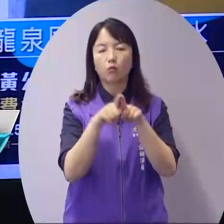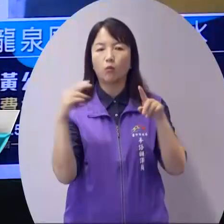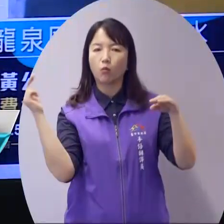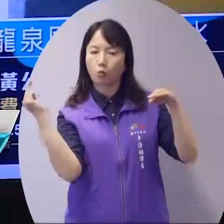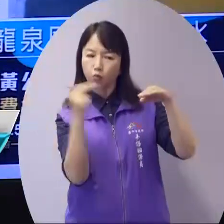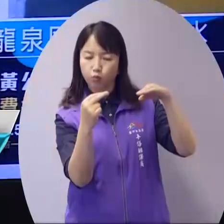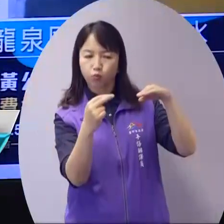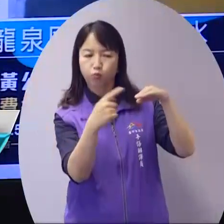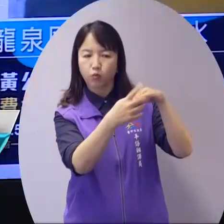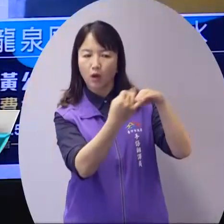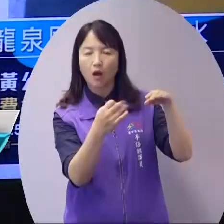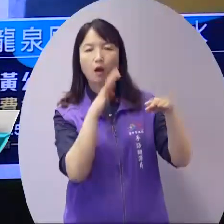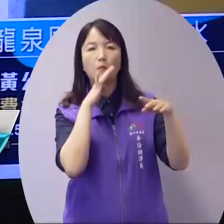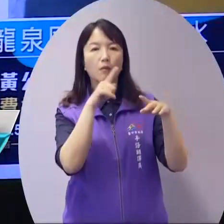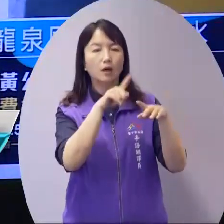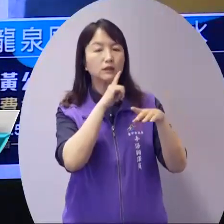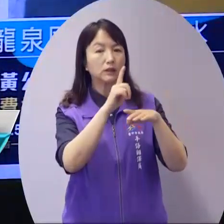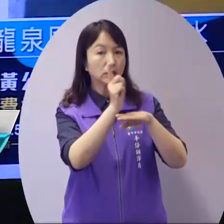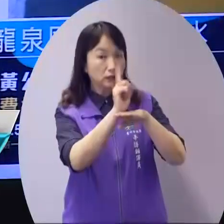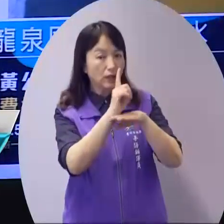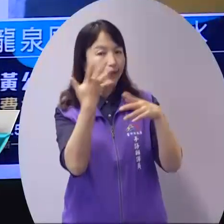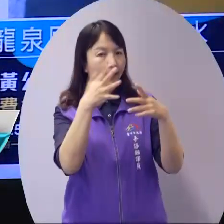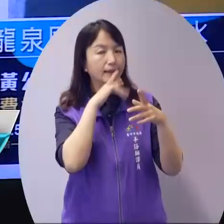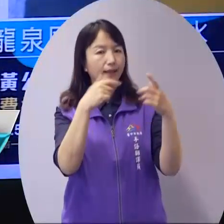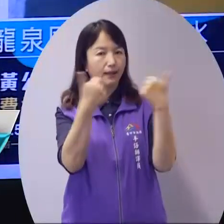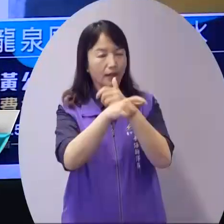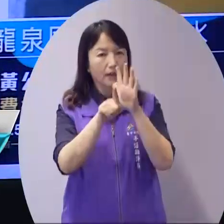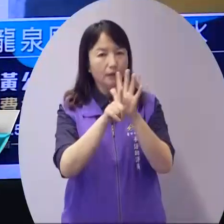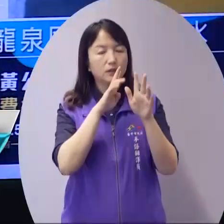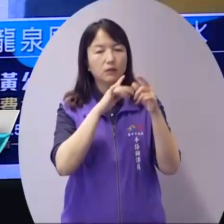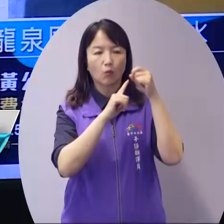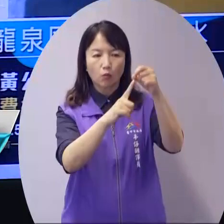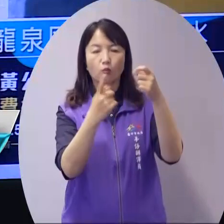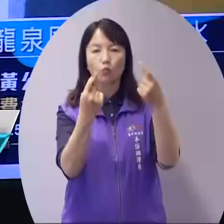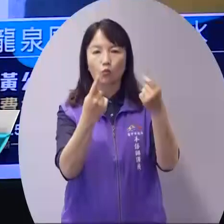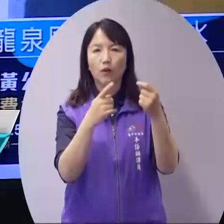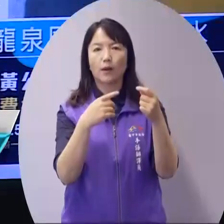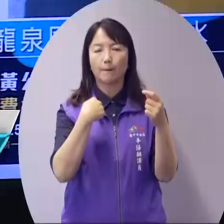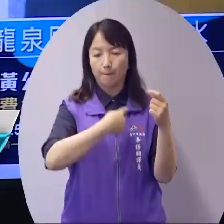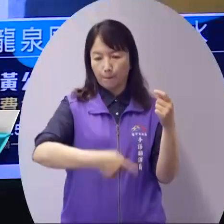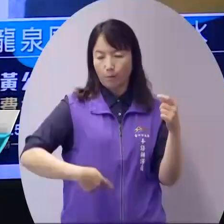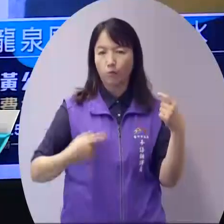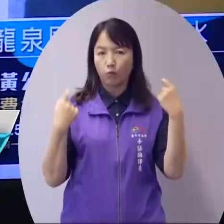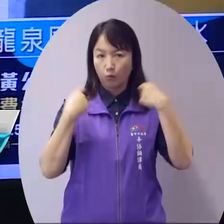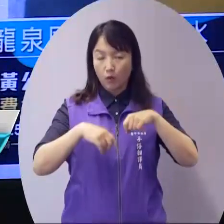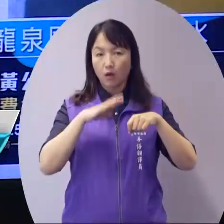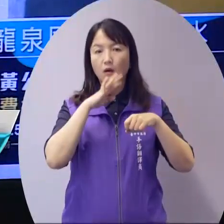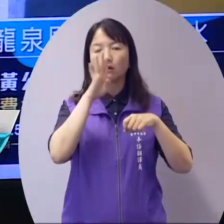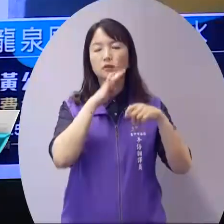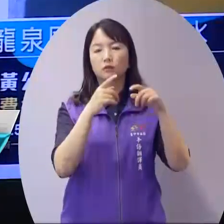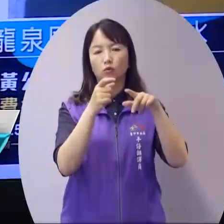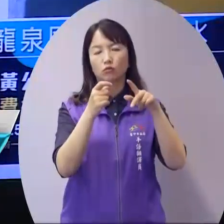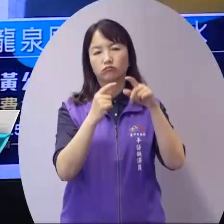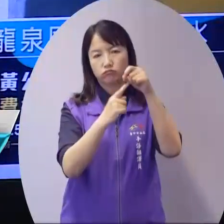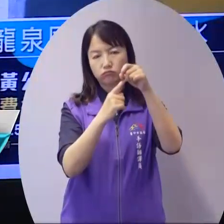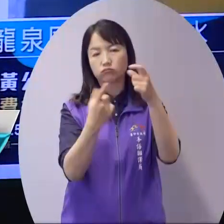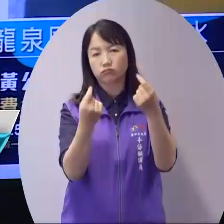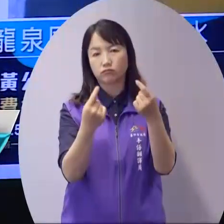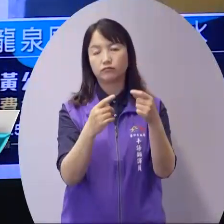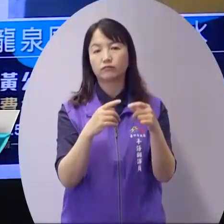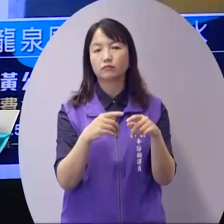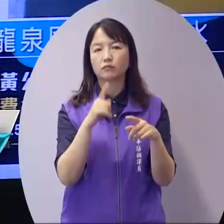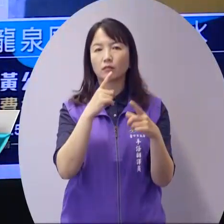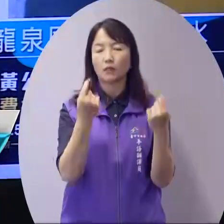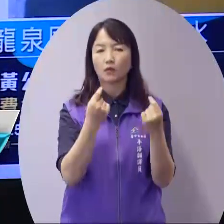就可能是计程车，但它上面会有这些相关的图示，就会比较好辨识它是小黄公车。那陈总刚才跟大家